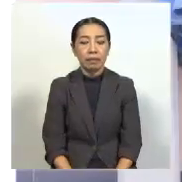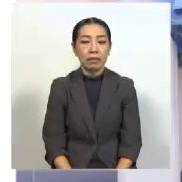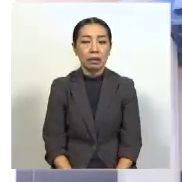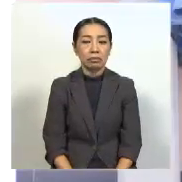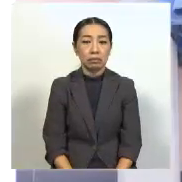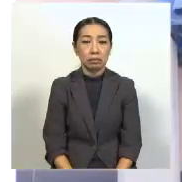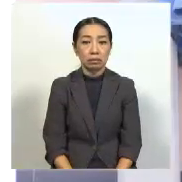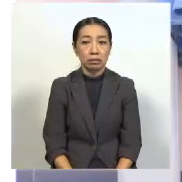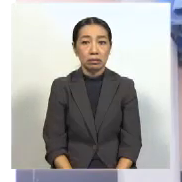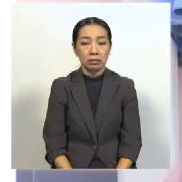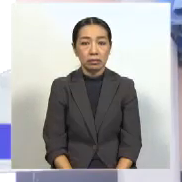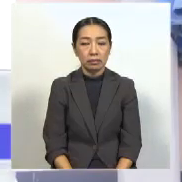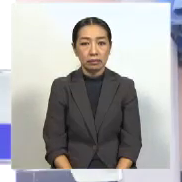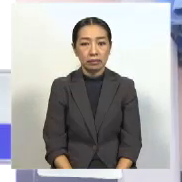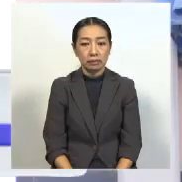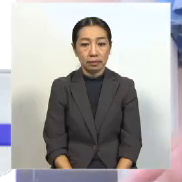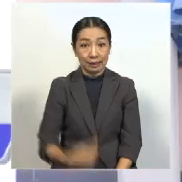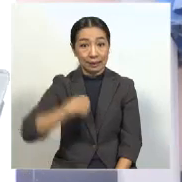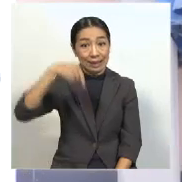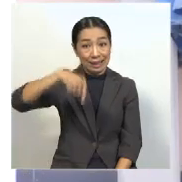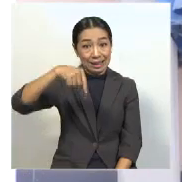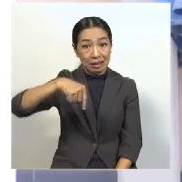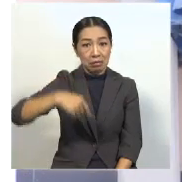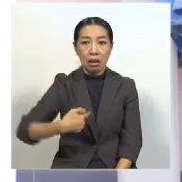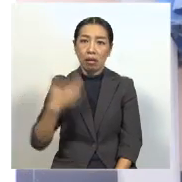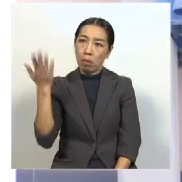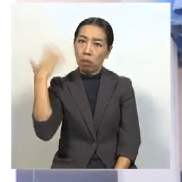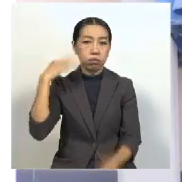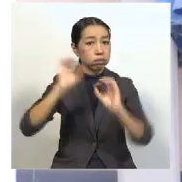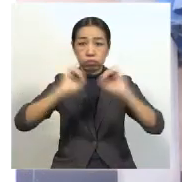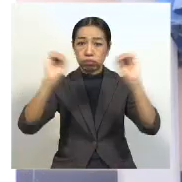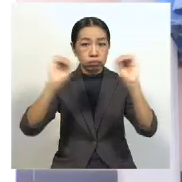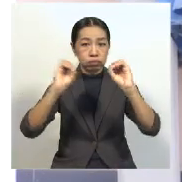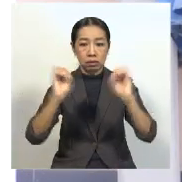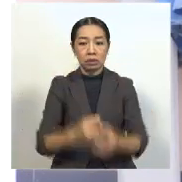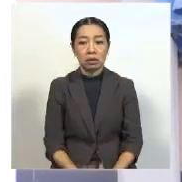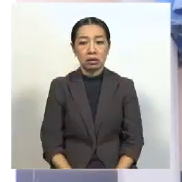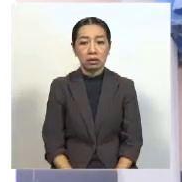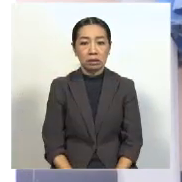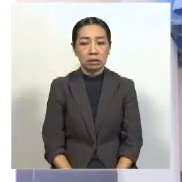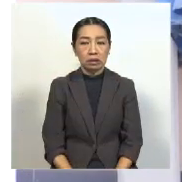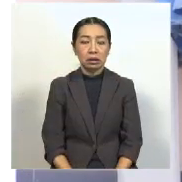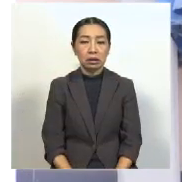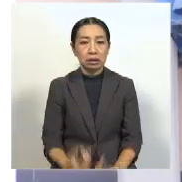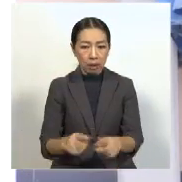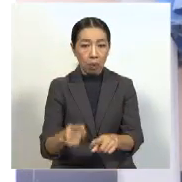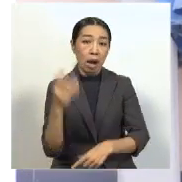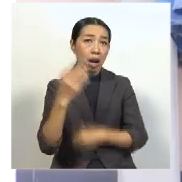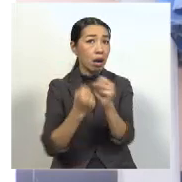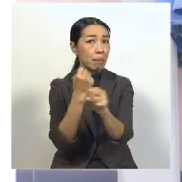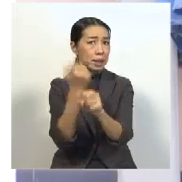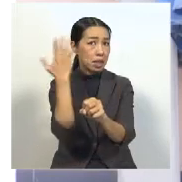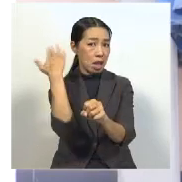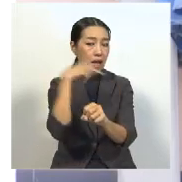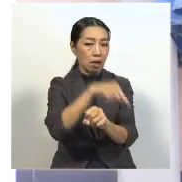ในพื้นที่ที่นี่ยังไม่เคยเกิดเลยครับไม่เคยเกิด ข้างเคียง ข้างเคียงคือเมื่อปีที่แล้